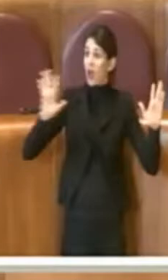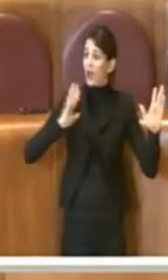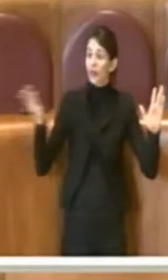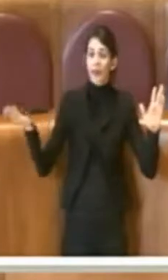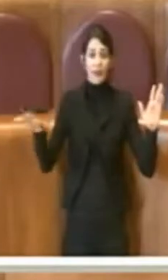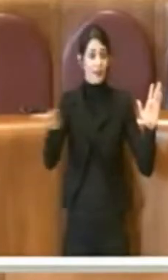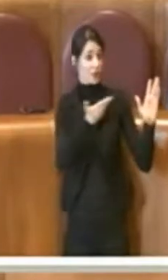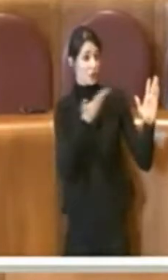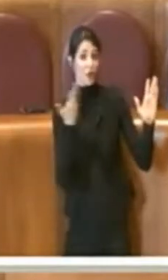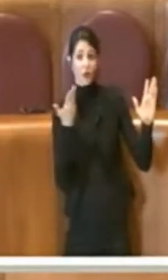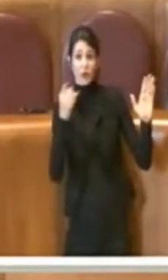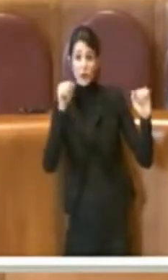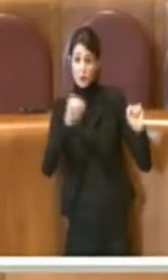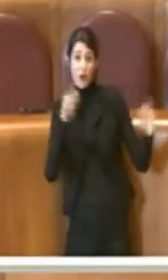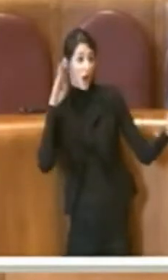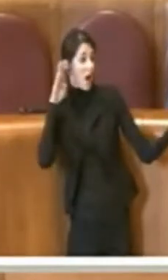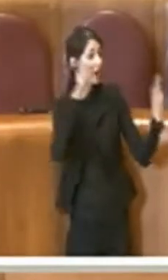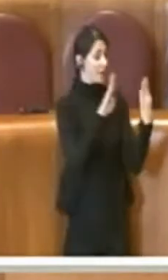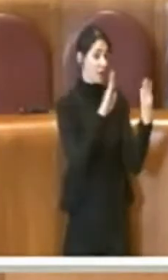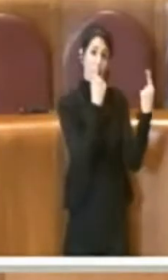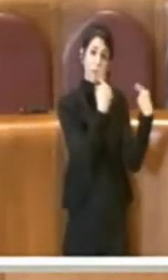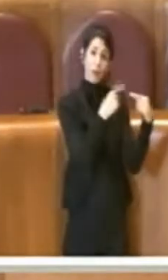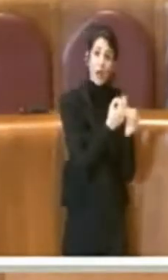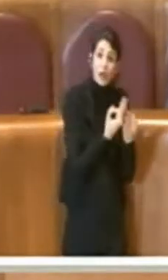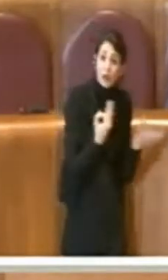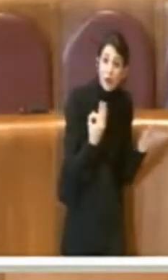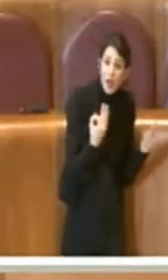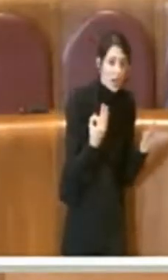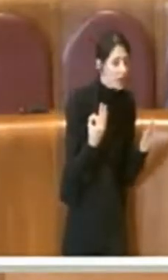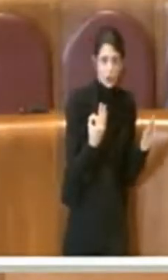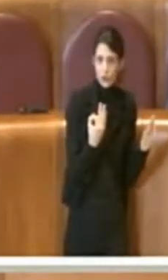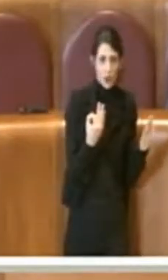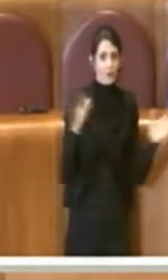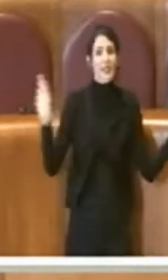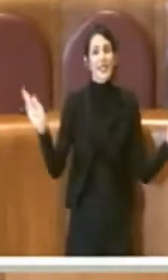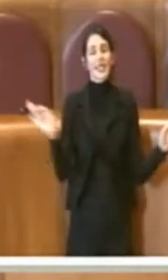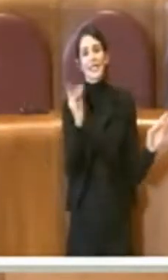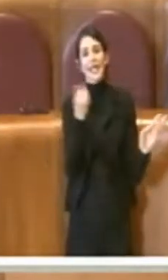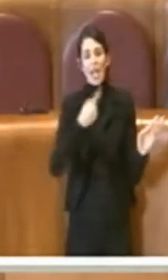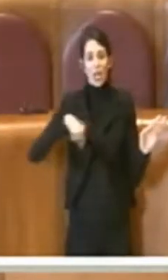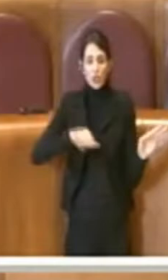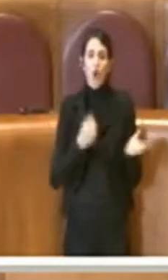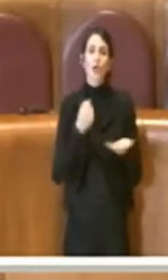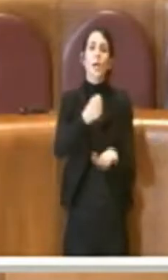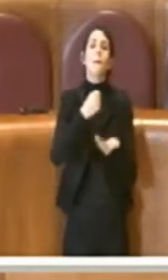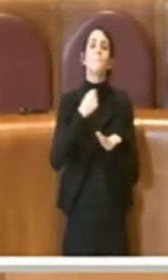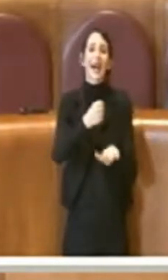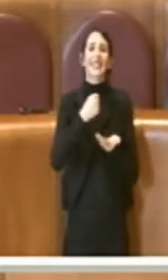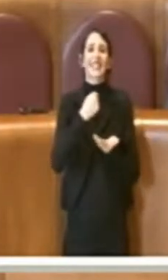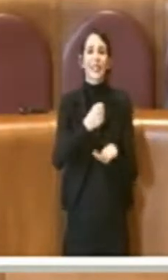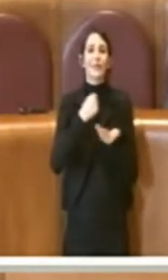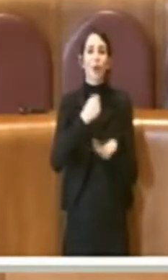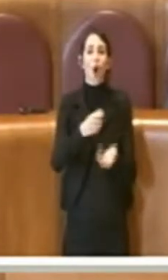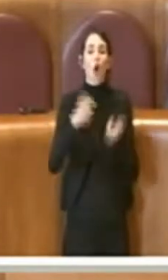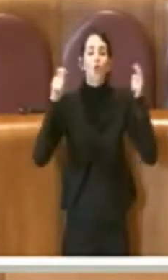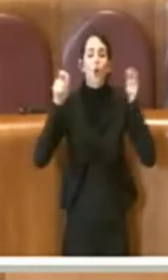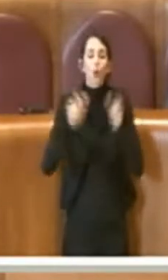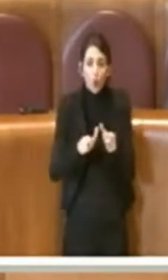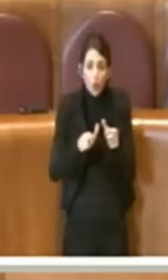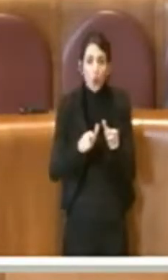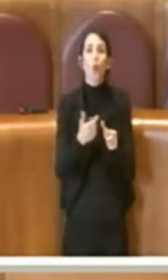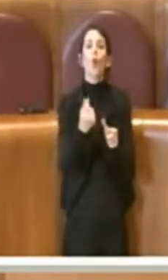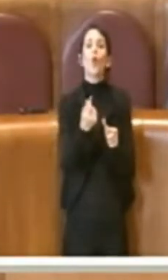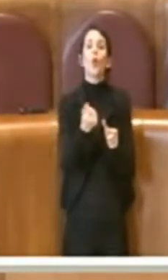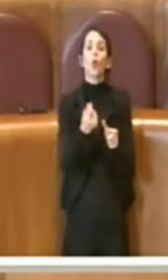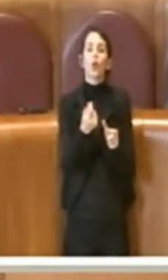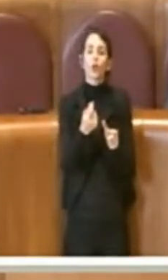questa cosa, perché se noi sottraiamo patrimonio destinato all'edilizia residenziale pubblica e destinato per lo scorrimento delle